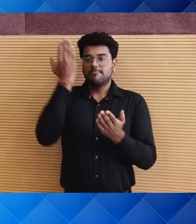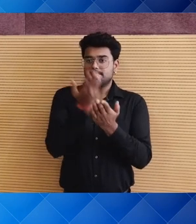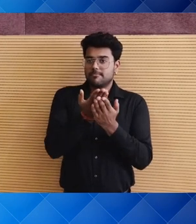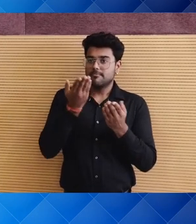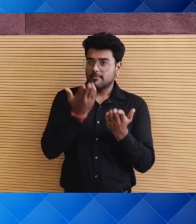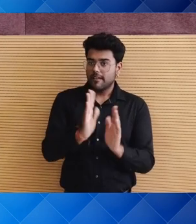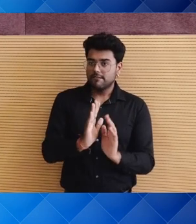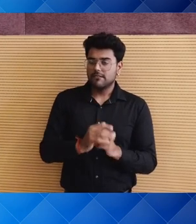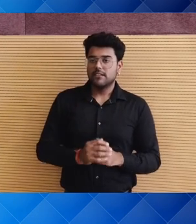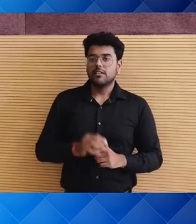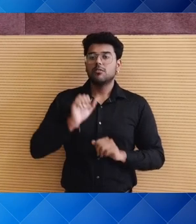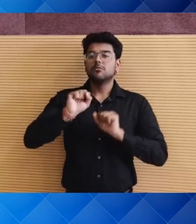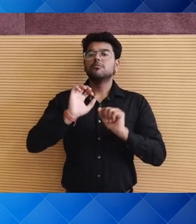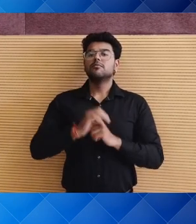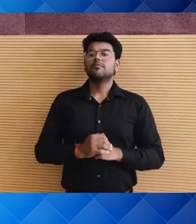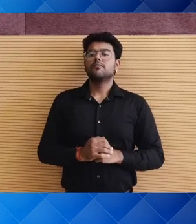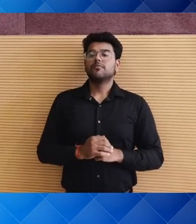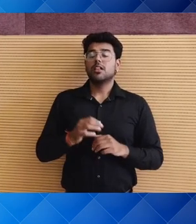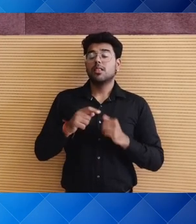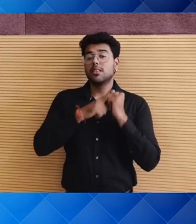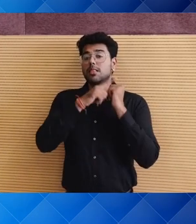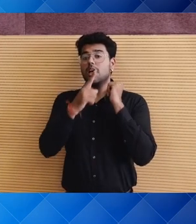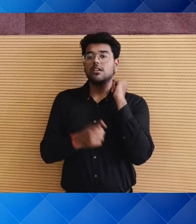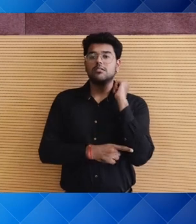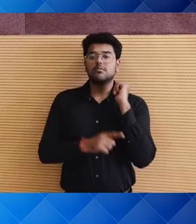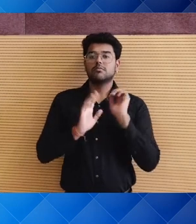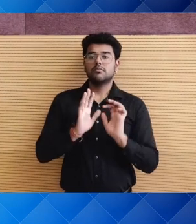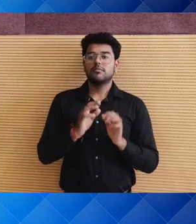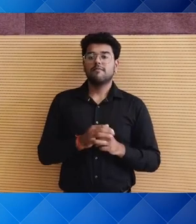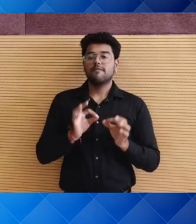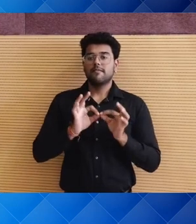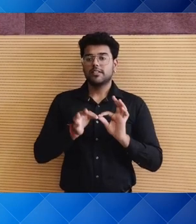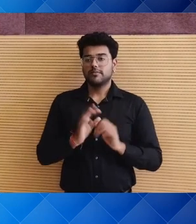देंगे, उसको फिर एक अंतिम रूप दिया जाएगा। ऐसे ही